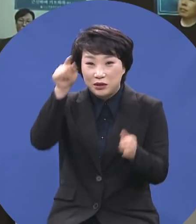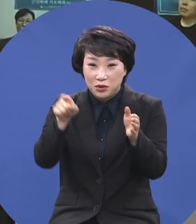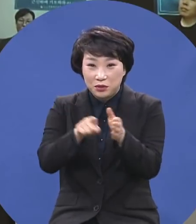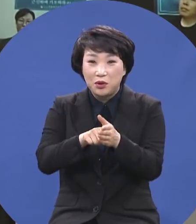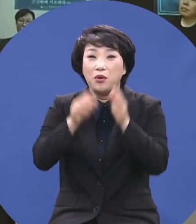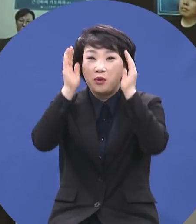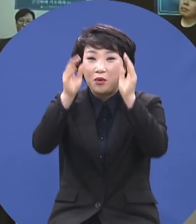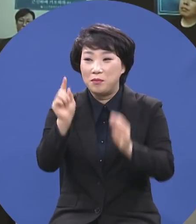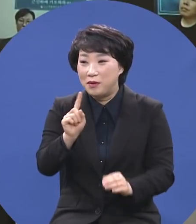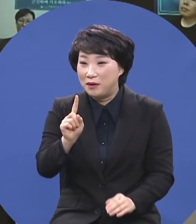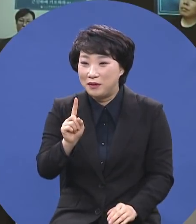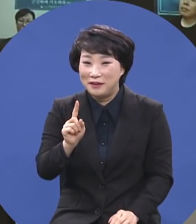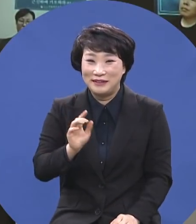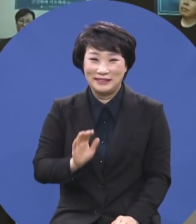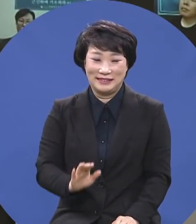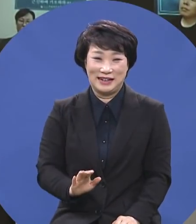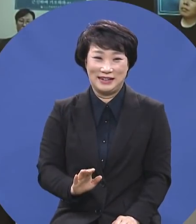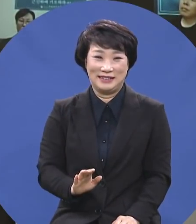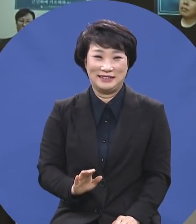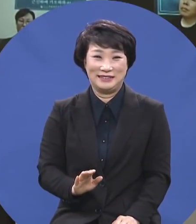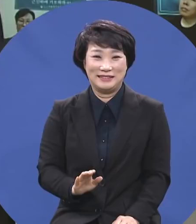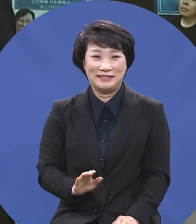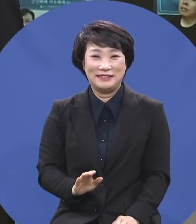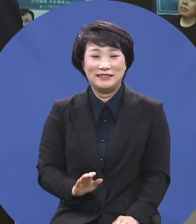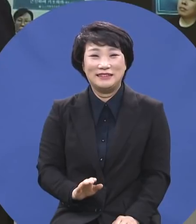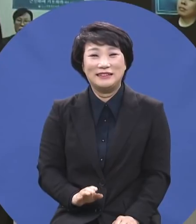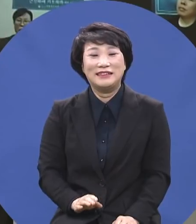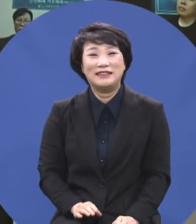기독교의 공부라고 하는 것은